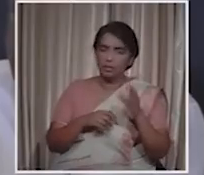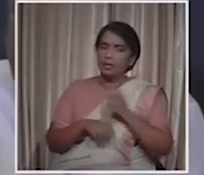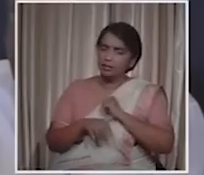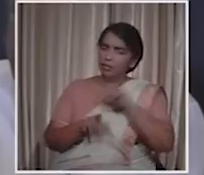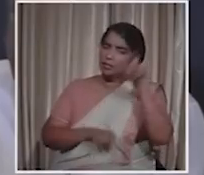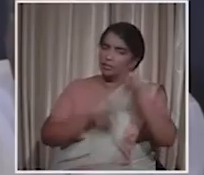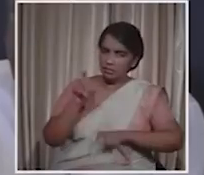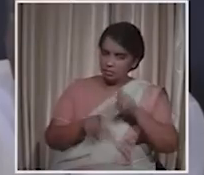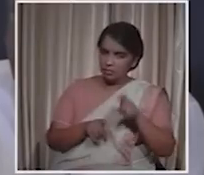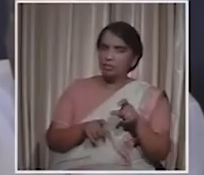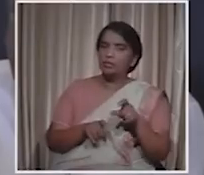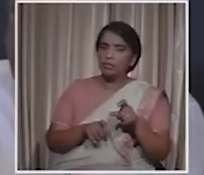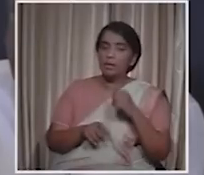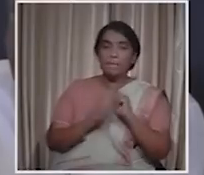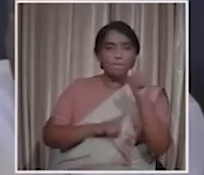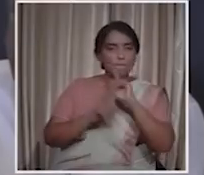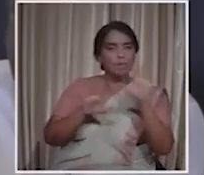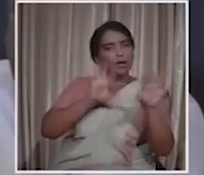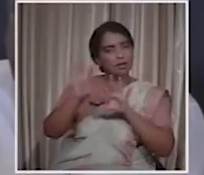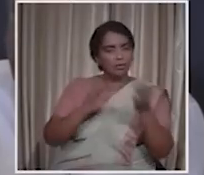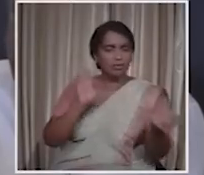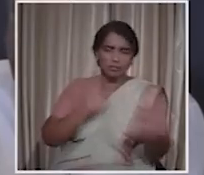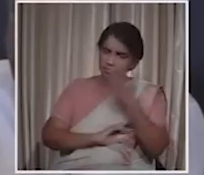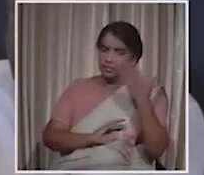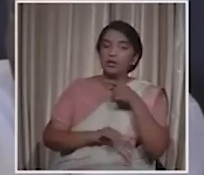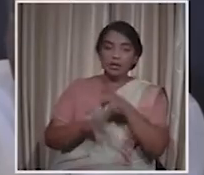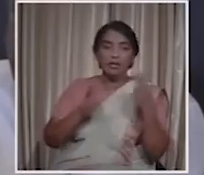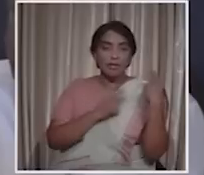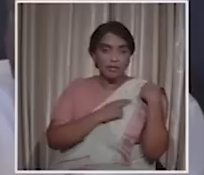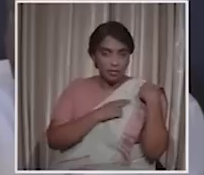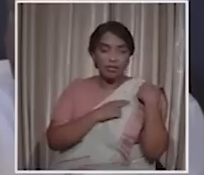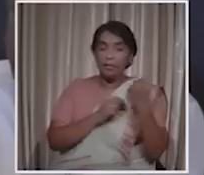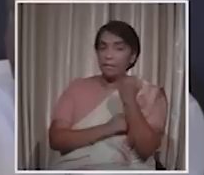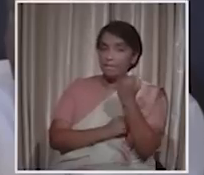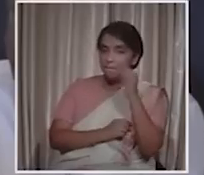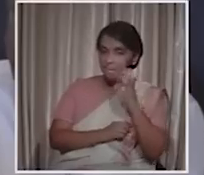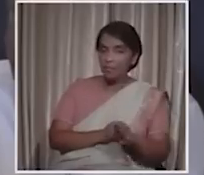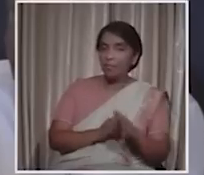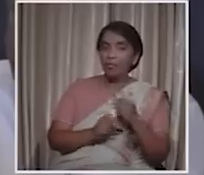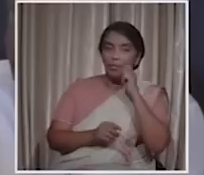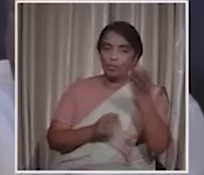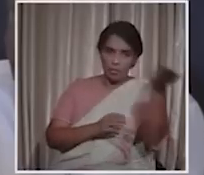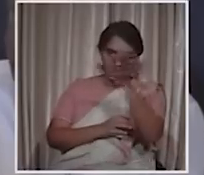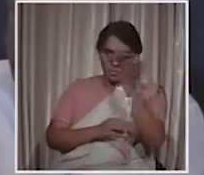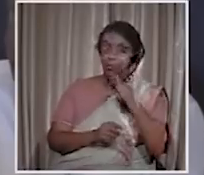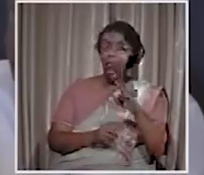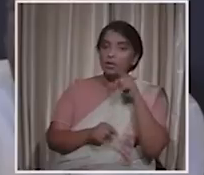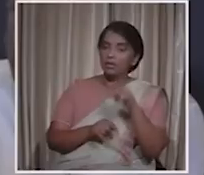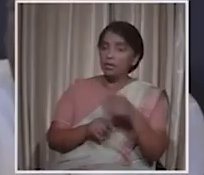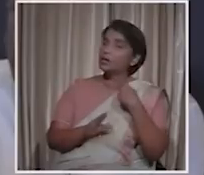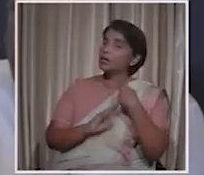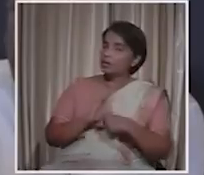225 දෙනෙකු පාර්ලිමේන්තුවට පත් කරවා යවන්න. ඒ වගකීම සහ බලය තියෙන්නේ පුරවැසි ඔබටයි. එතනදී